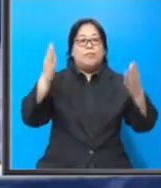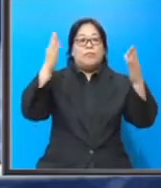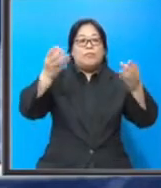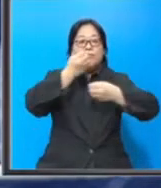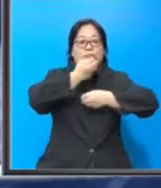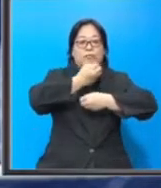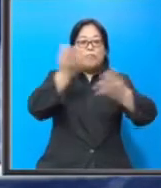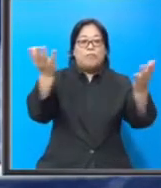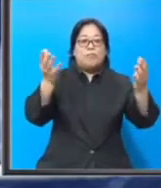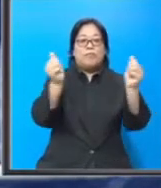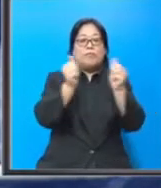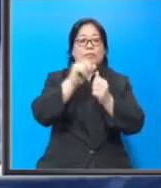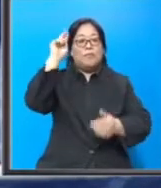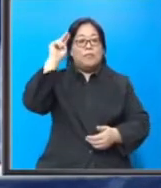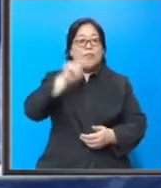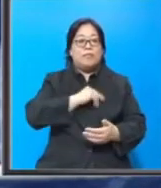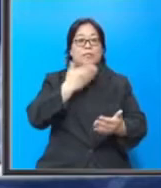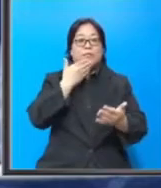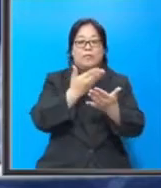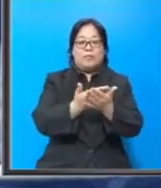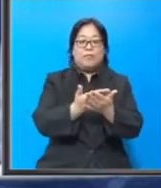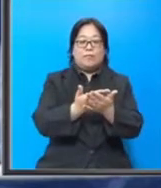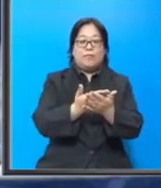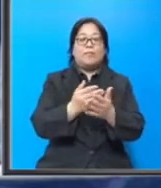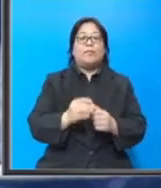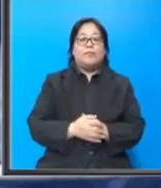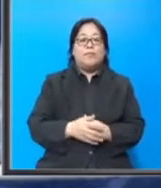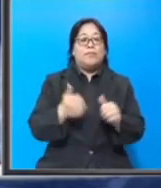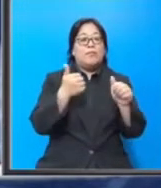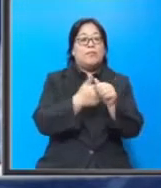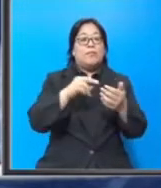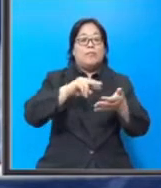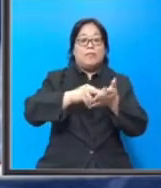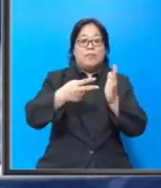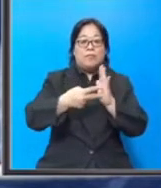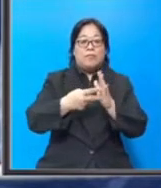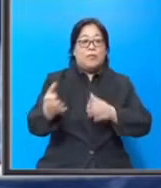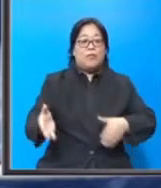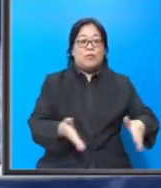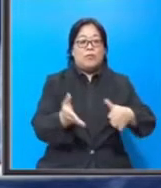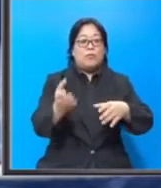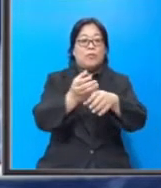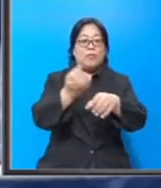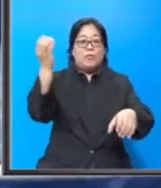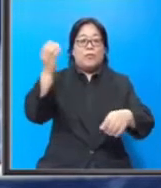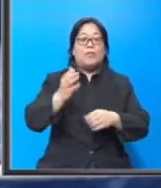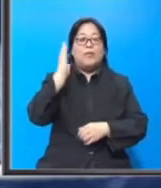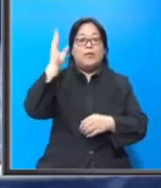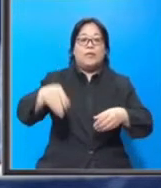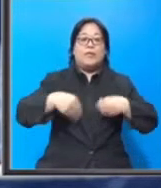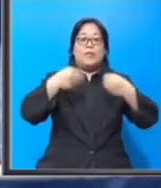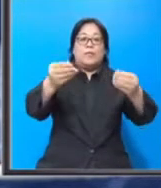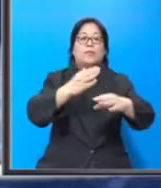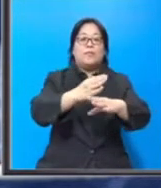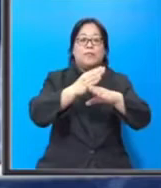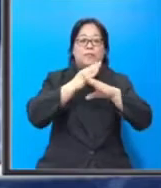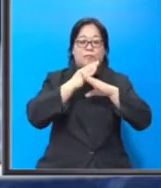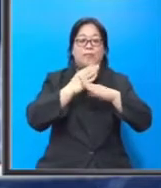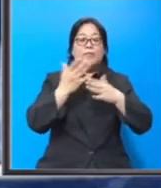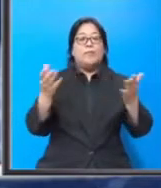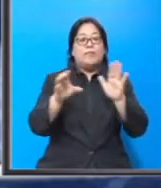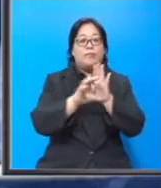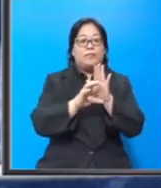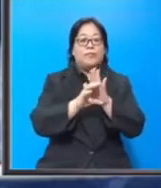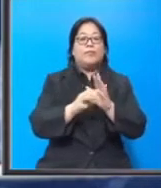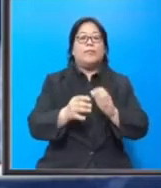yang bertindak dengan niat baik, in good faith, sebagaimana yang dimaksudkan oleh Sungai Buloh, akan diberikan perlindungan antaranya